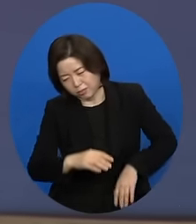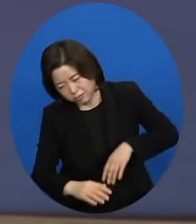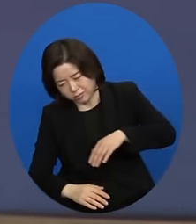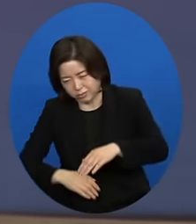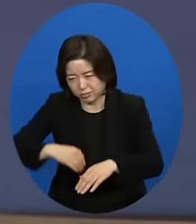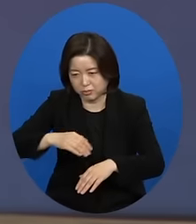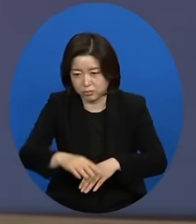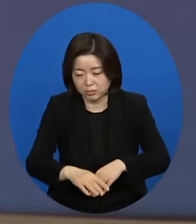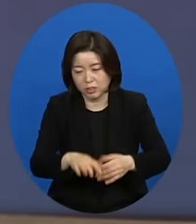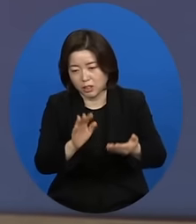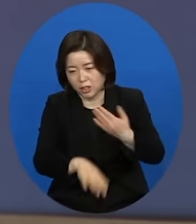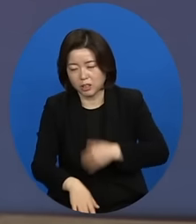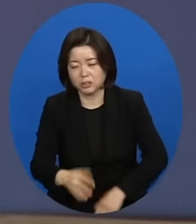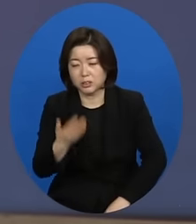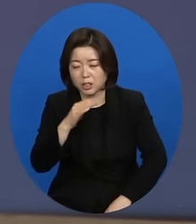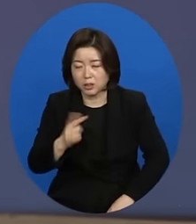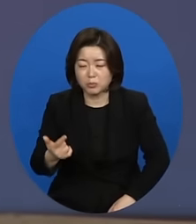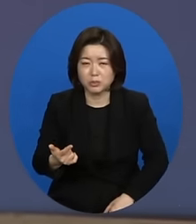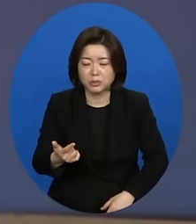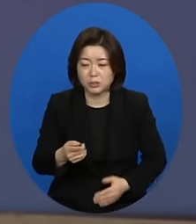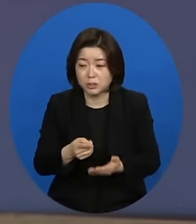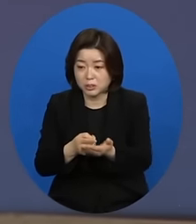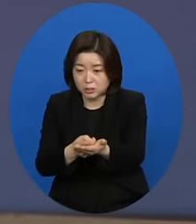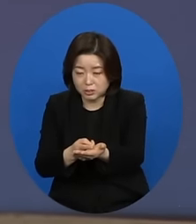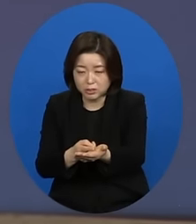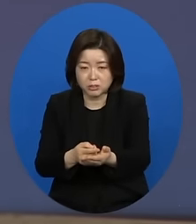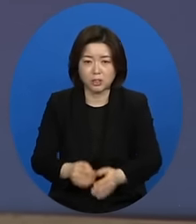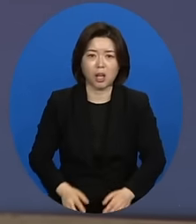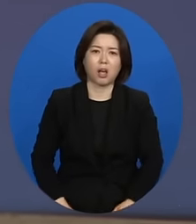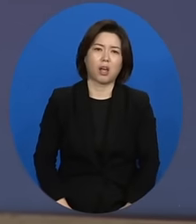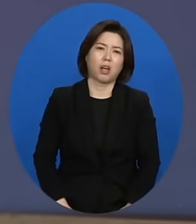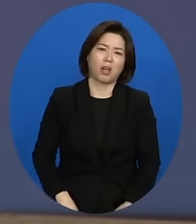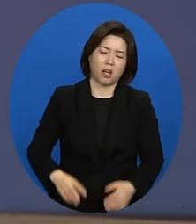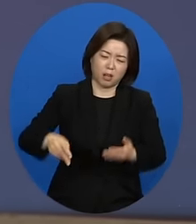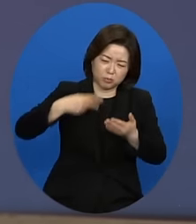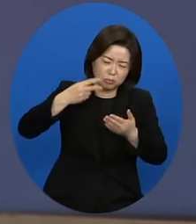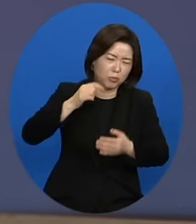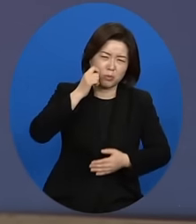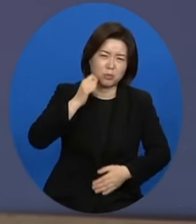음식을 시켰는데 죄송합니다. 먹을 수가 없더라고요.